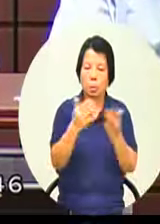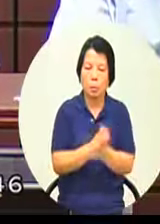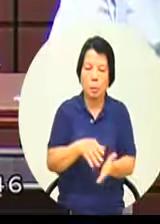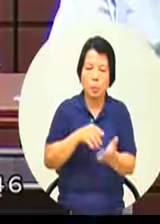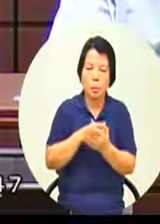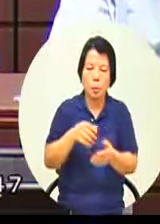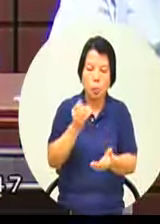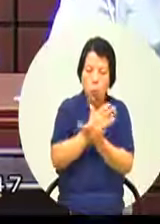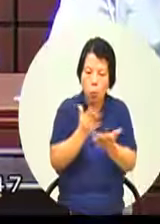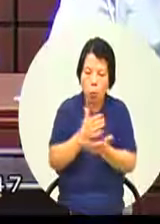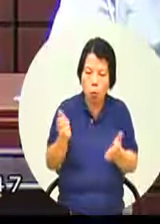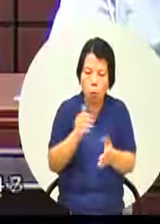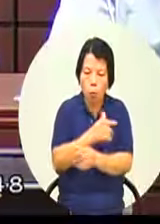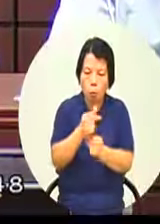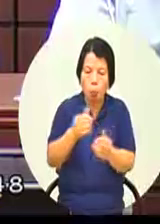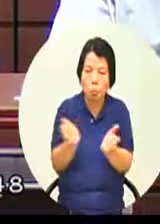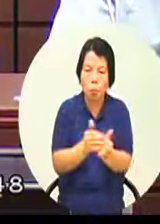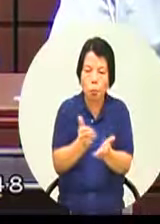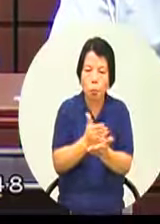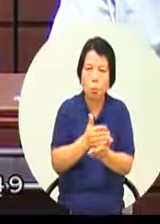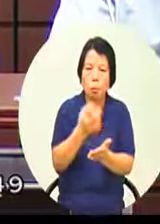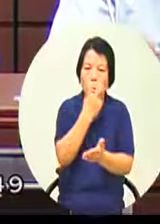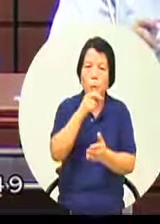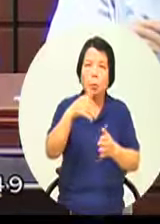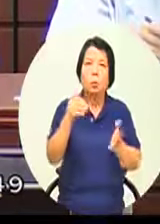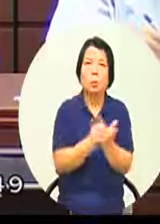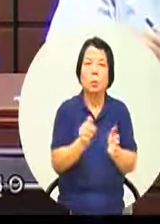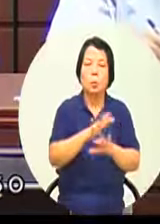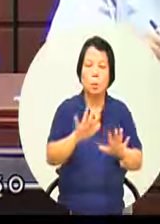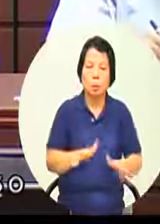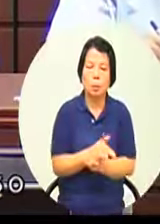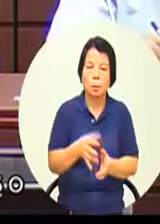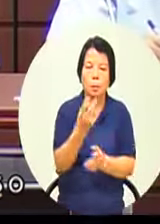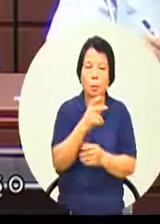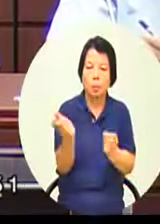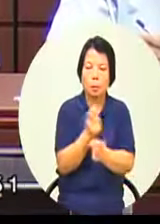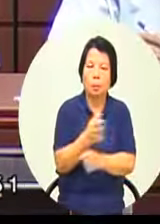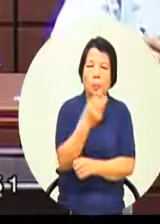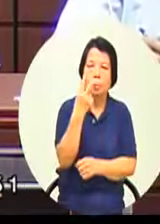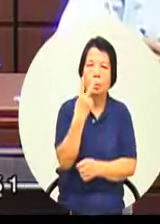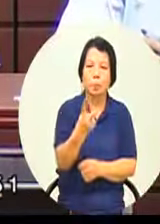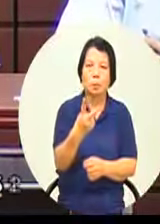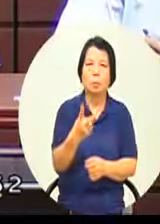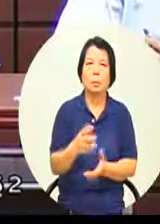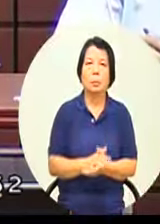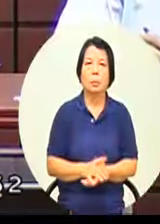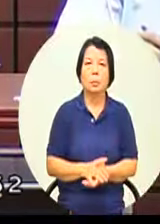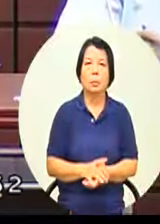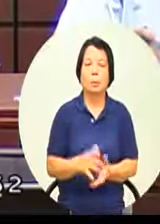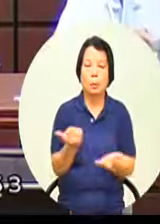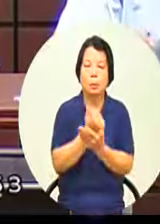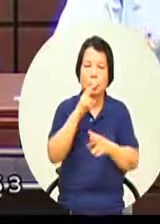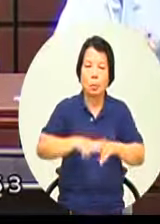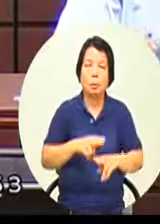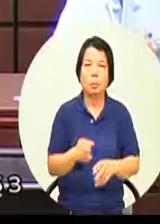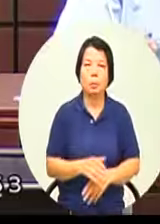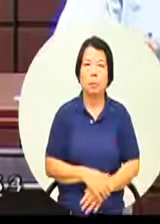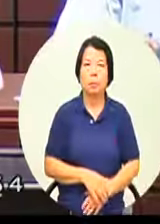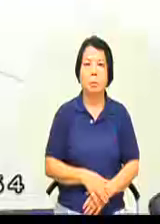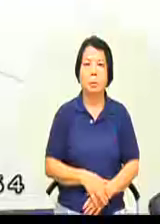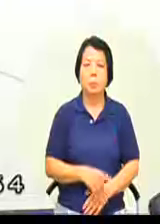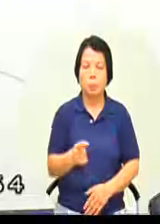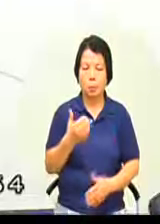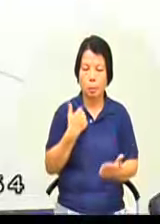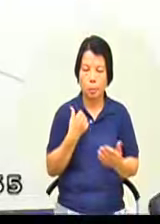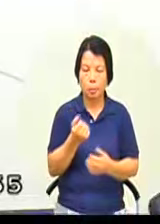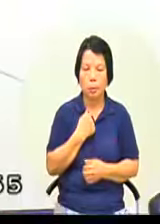时间接连下来就莫兰蒂加那个梅基嘛，到10月11号。那么这里 你请坐哈，那这样我就